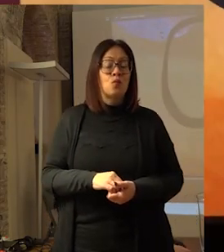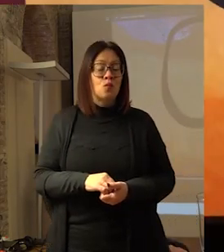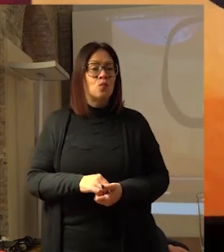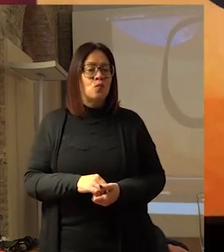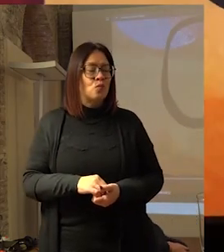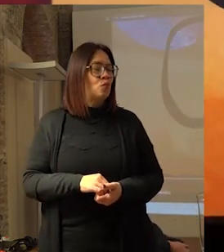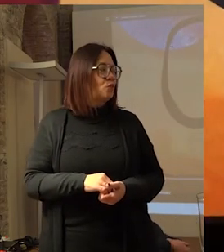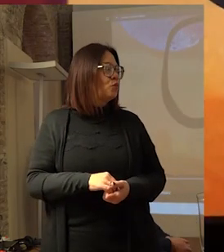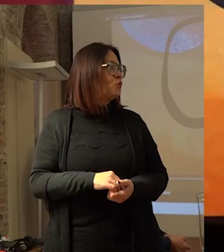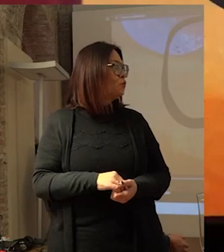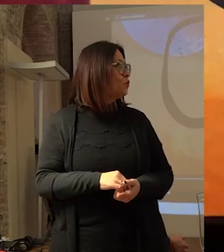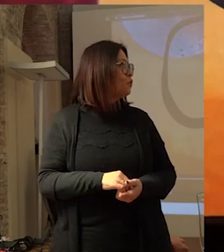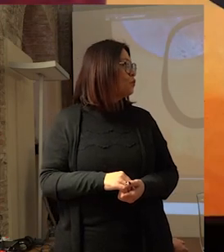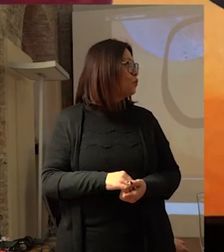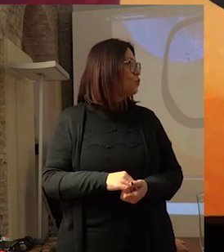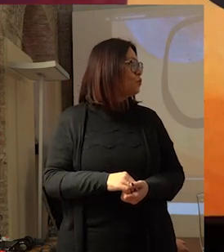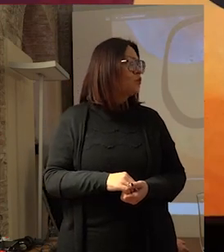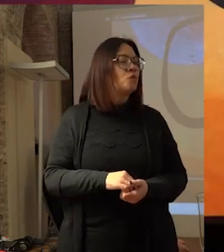dimmi tu se il volume va bene.